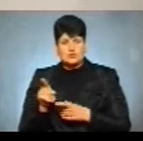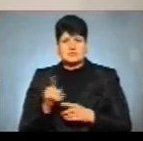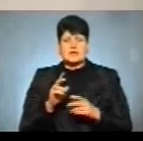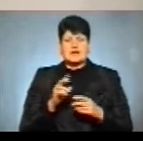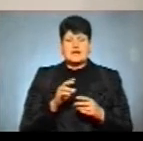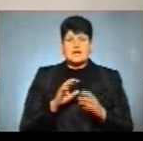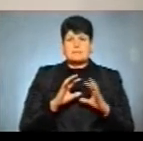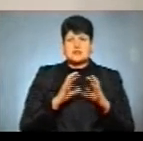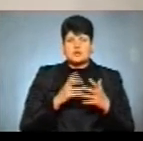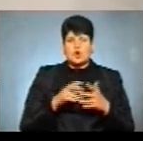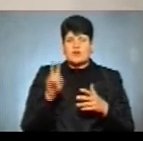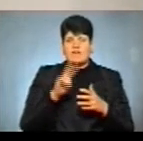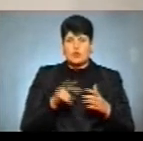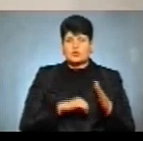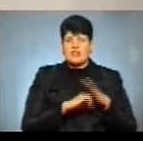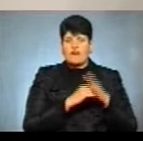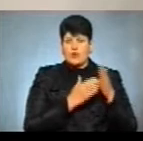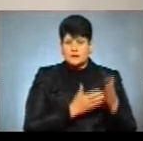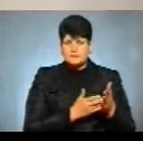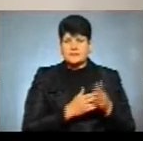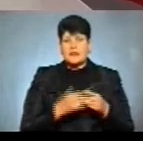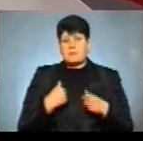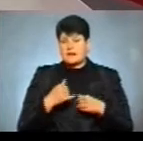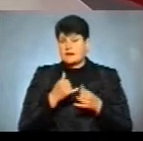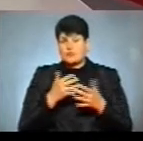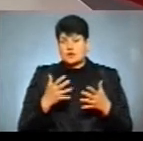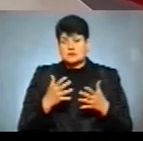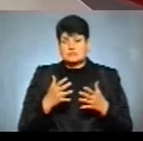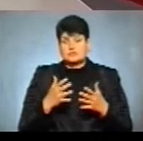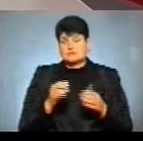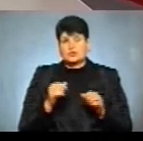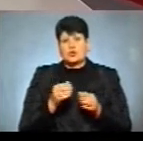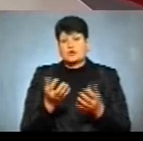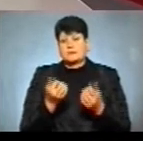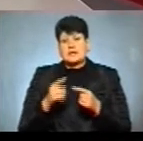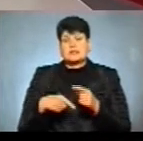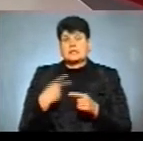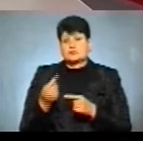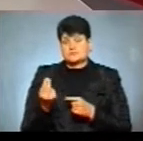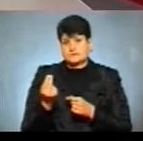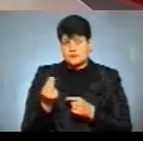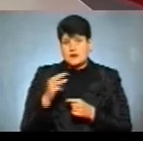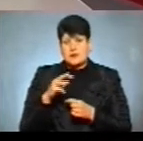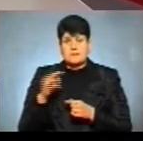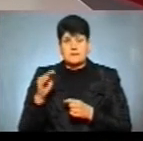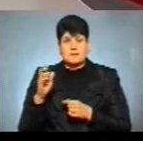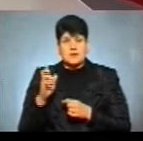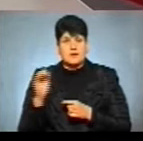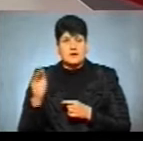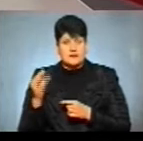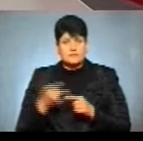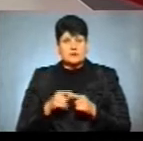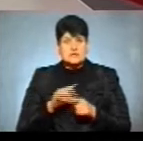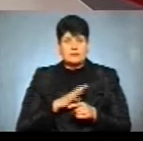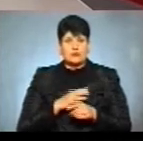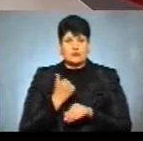через скасування незаконного збагачення ми фактично можемо не отримати наступний транш МВФ, через те, що це було таке